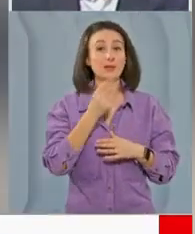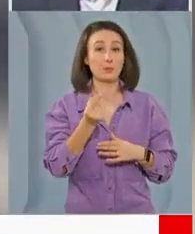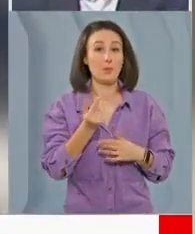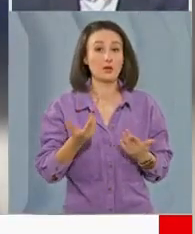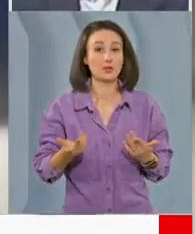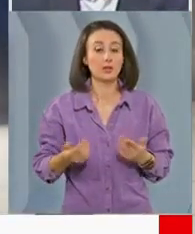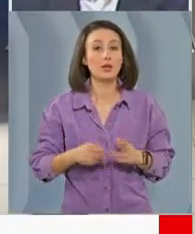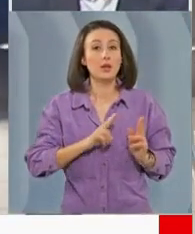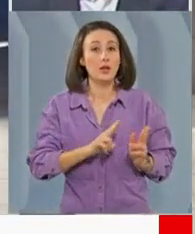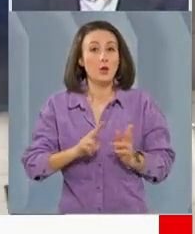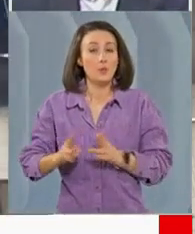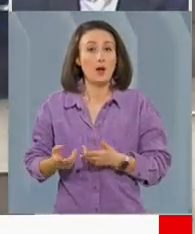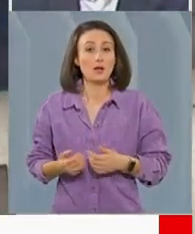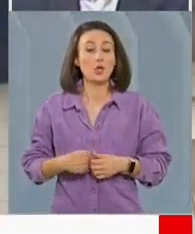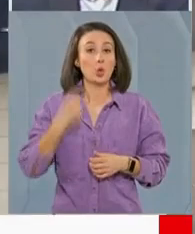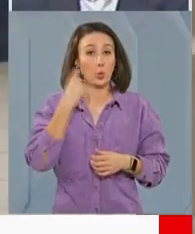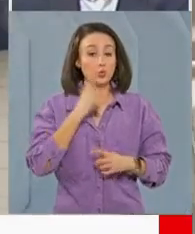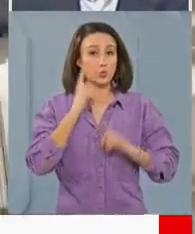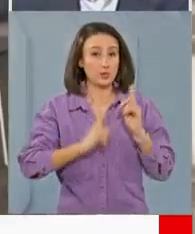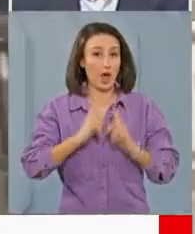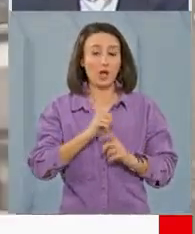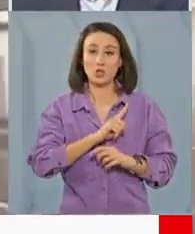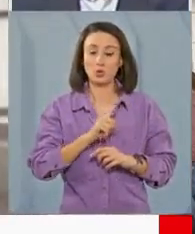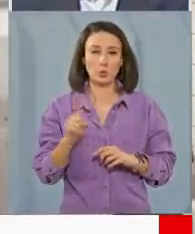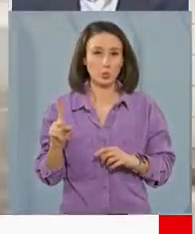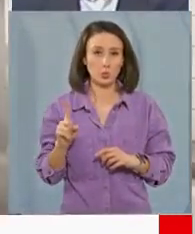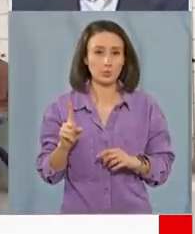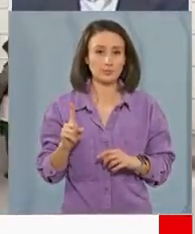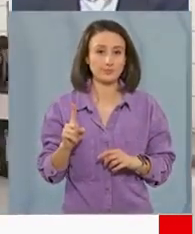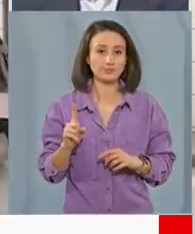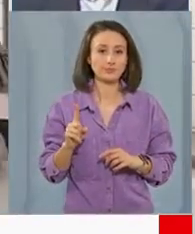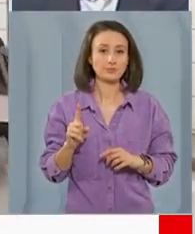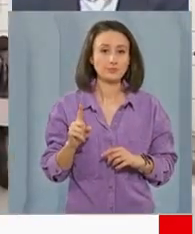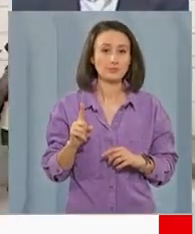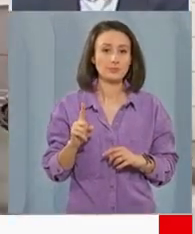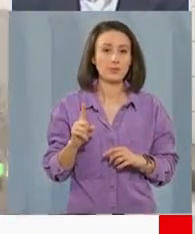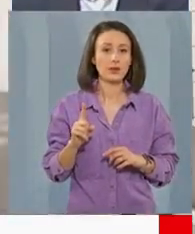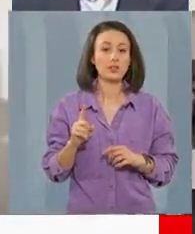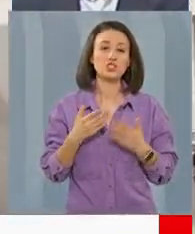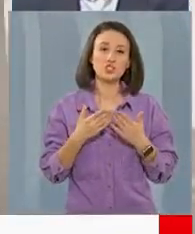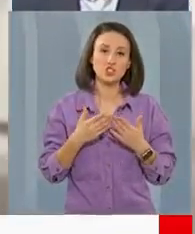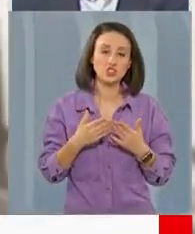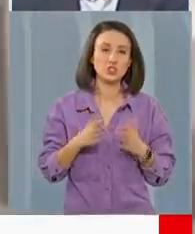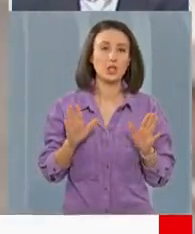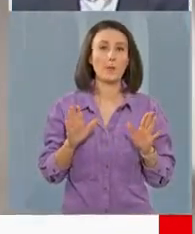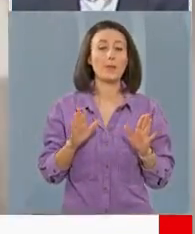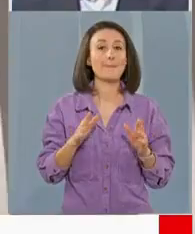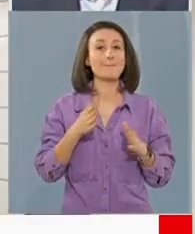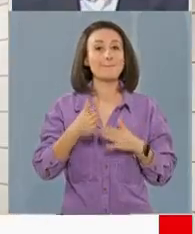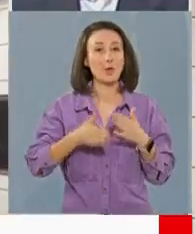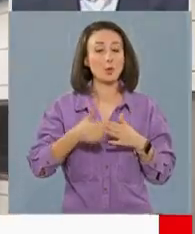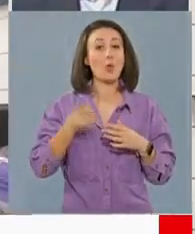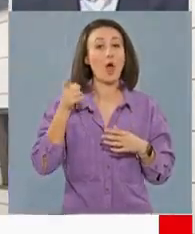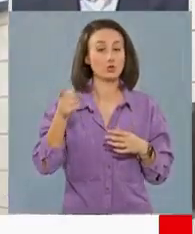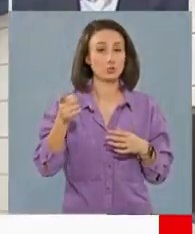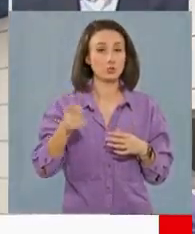deci în mod normal Clujul dacă nu Ăă taie panglica Domnului box sau cine va fi primar